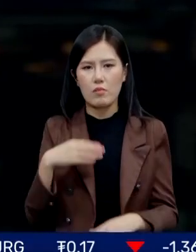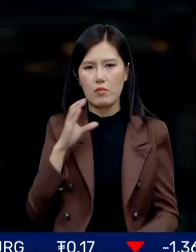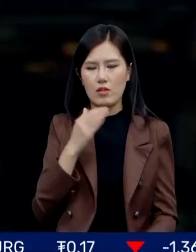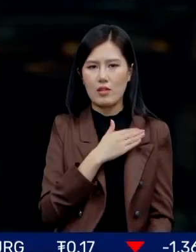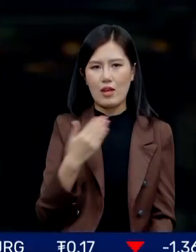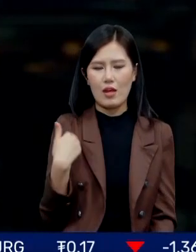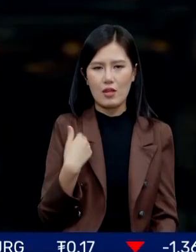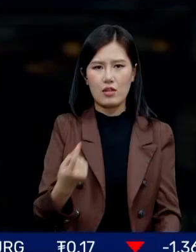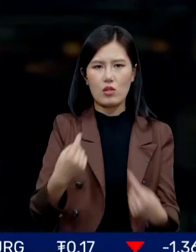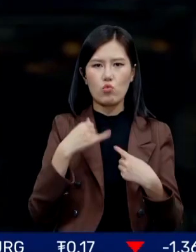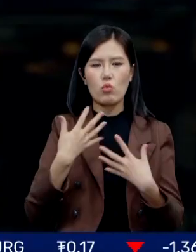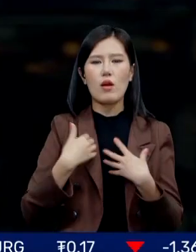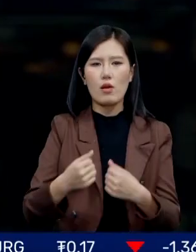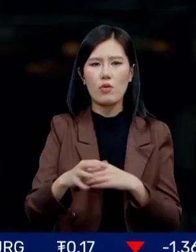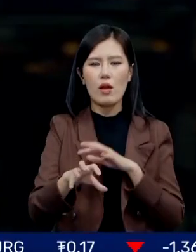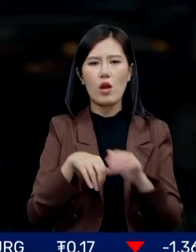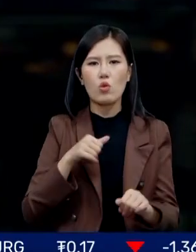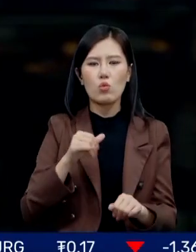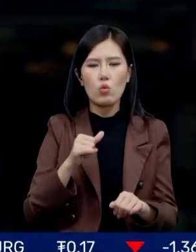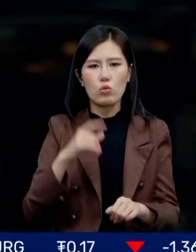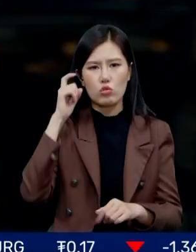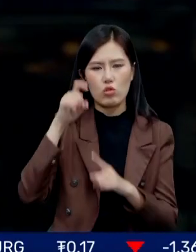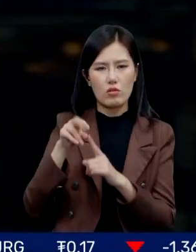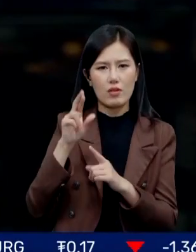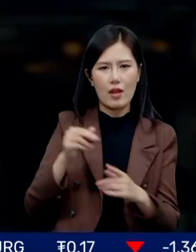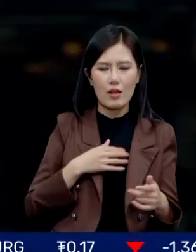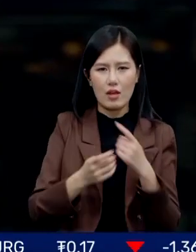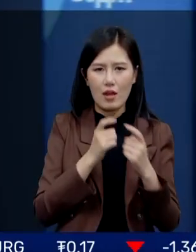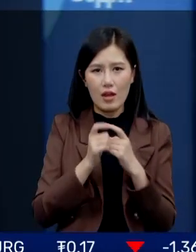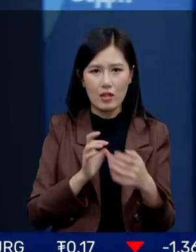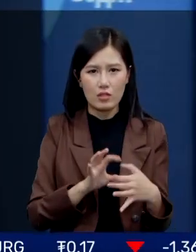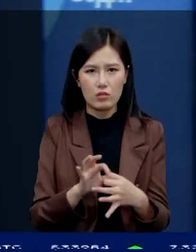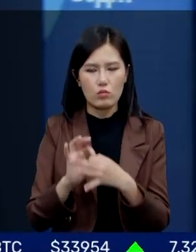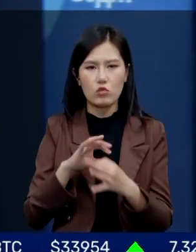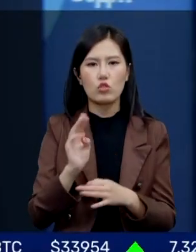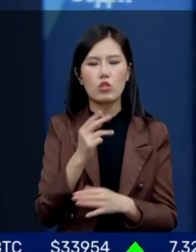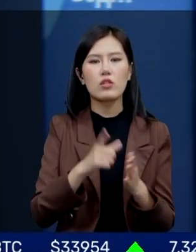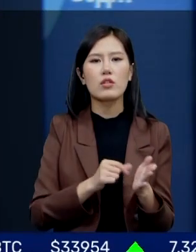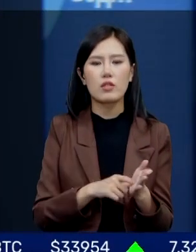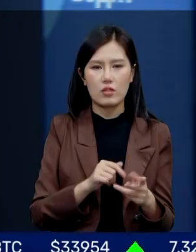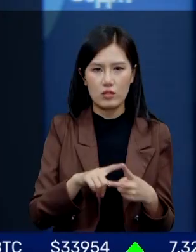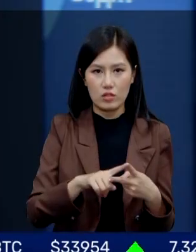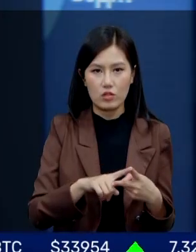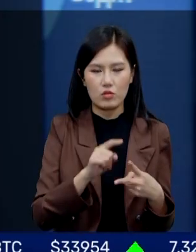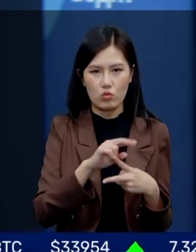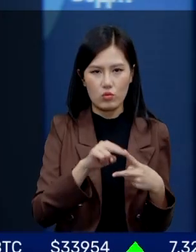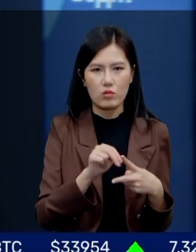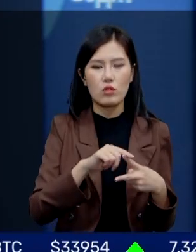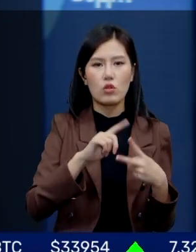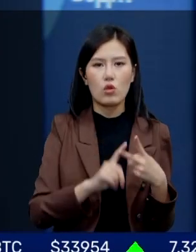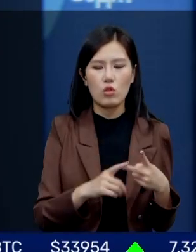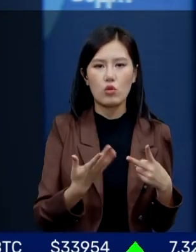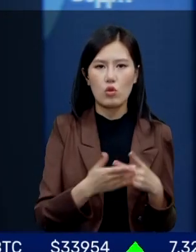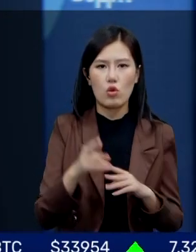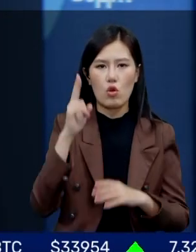юм бэ хин хин ямар оролцоотойгоор энэ зорилготой хүрэх юм бэ гэдэг нь маш тодорхой байх хэрэгтэй. За хоёрдугаарт бол компани дотор хэрэгжиж байгаа